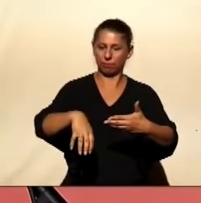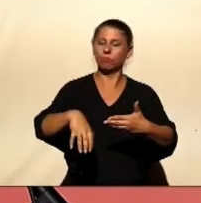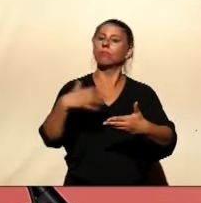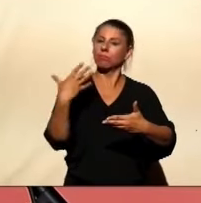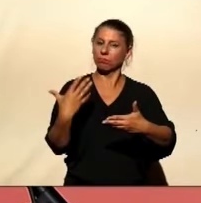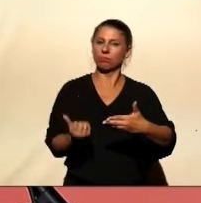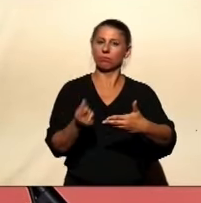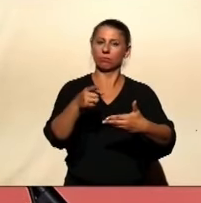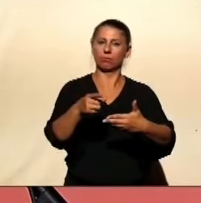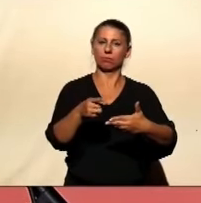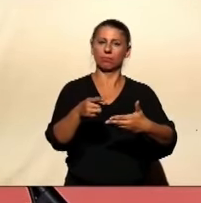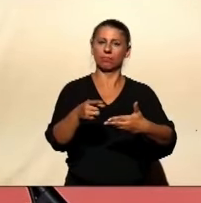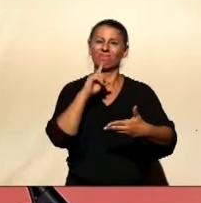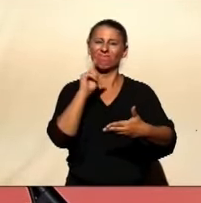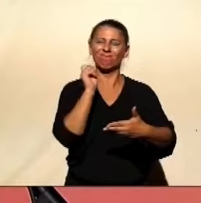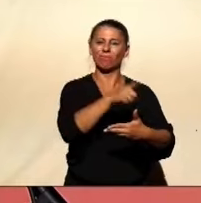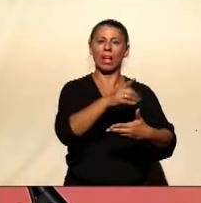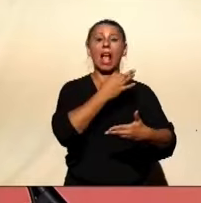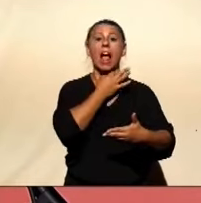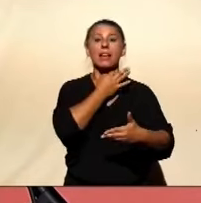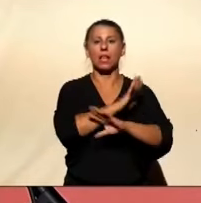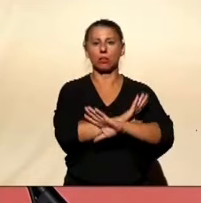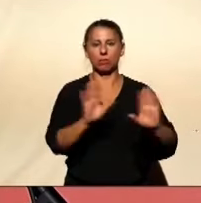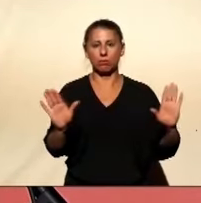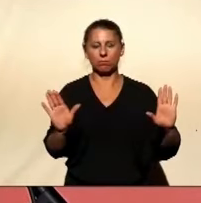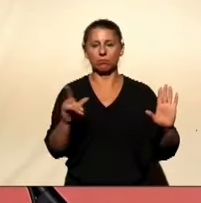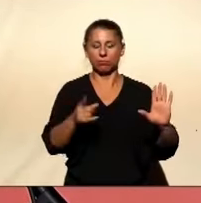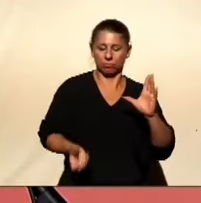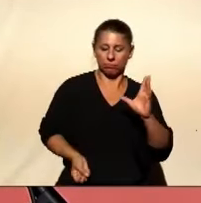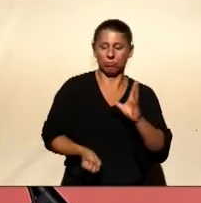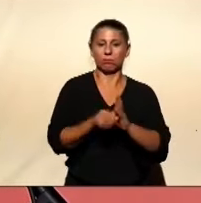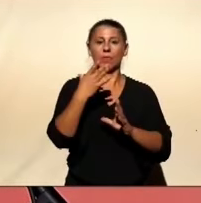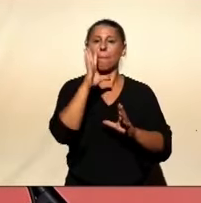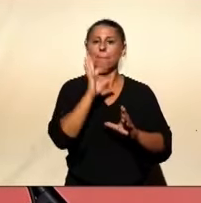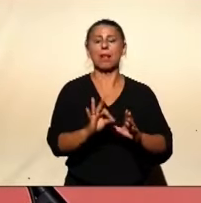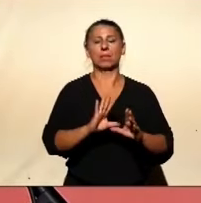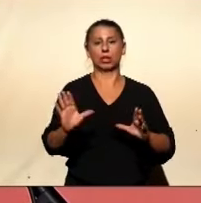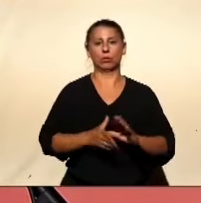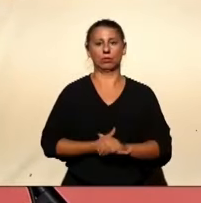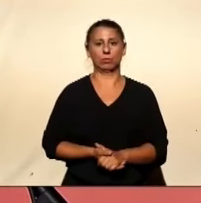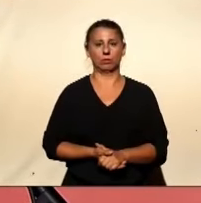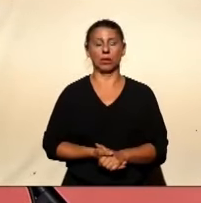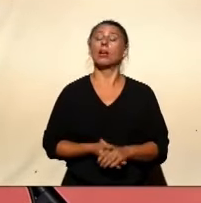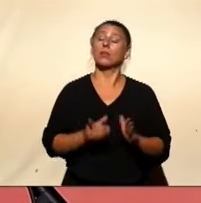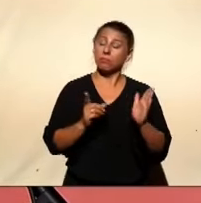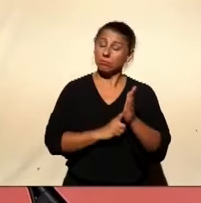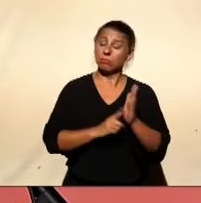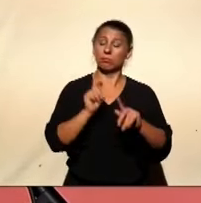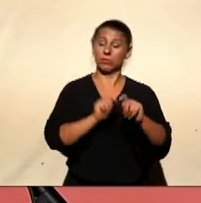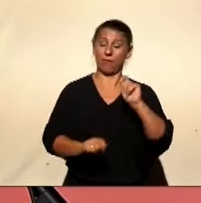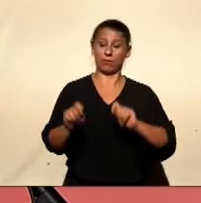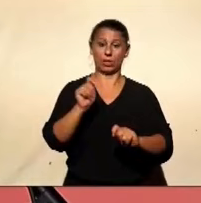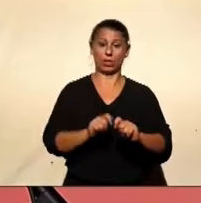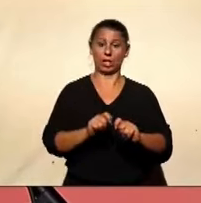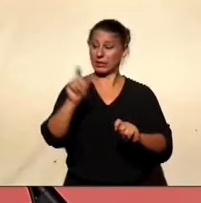είναι αγγελιαφόροι της ανάγκης για μια καινούργια πραγματικότητα που πρέπει να φτιάξουν